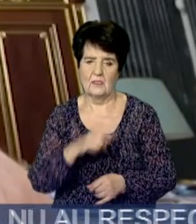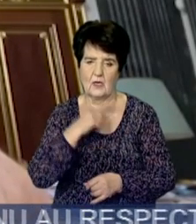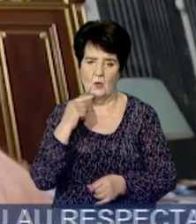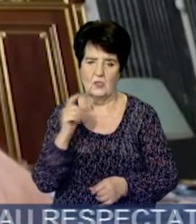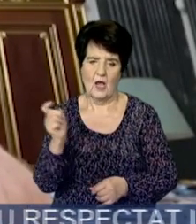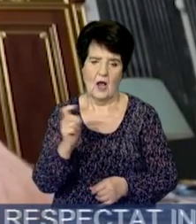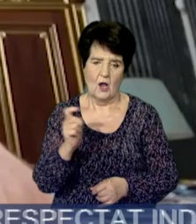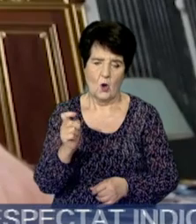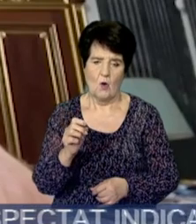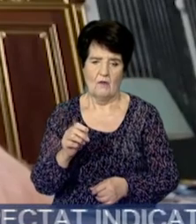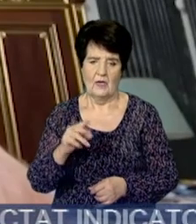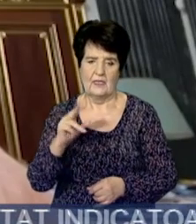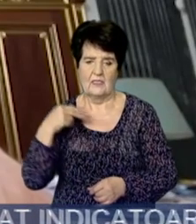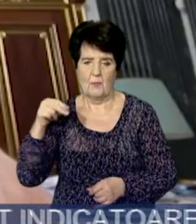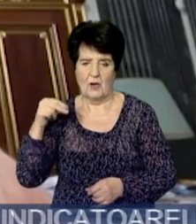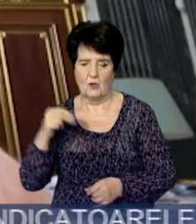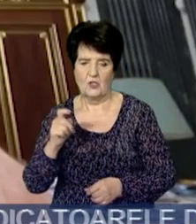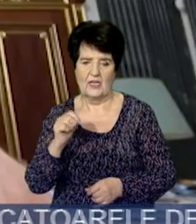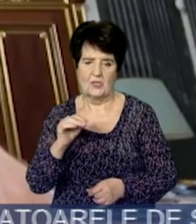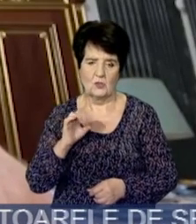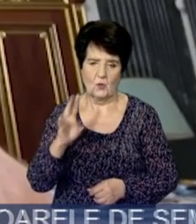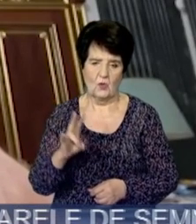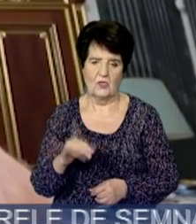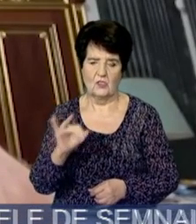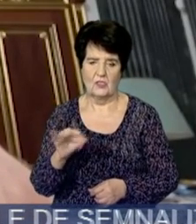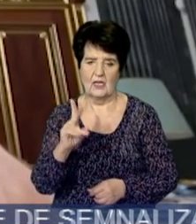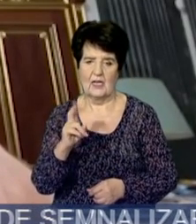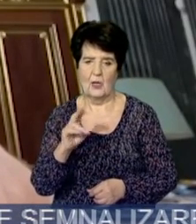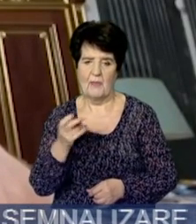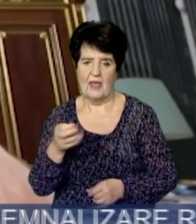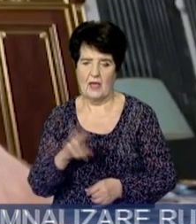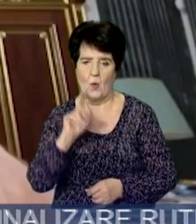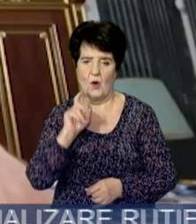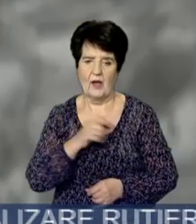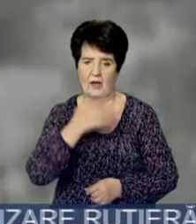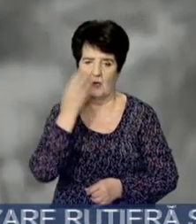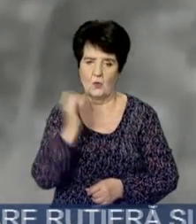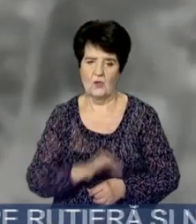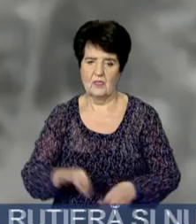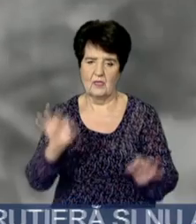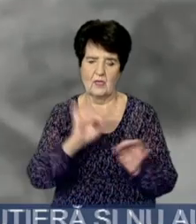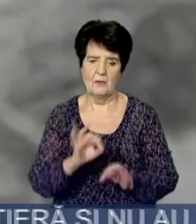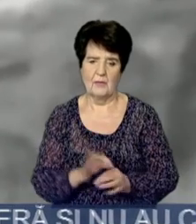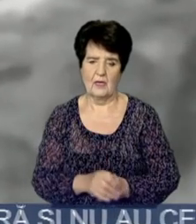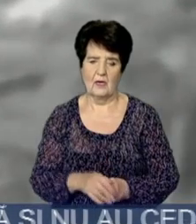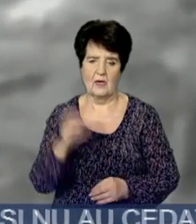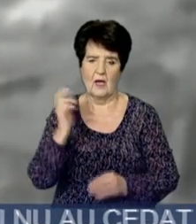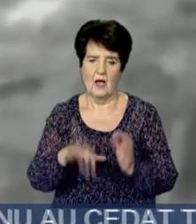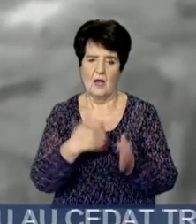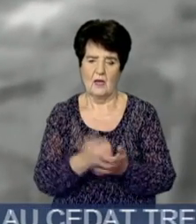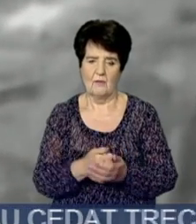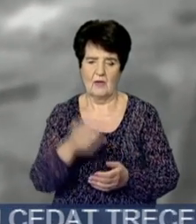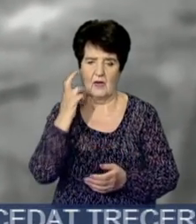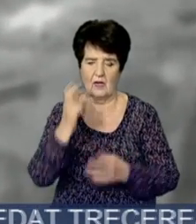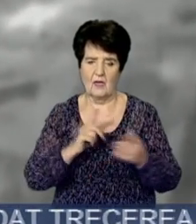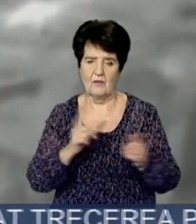regiunile Harkov, Zaporojie, Herson și categoric în Crimeea. Ucraina nu uită nimic. Liderul de la Kiev ar fi avut ieri o ședință